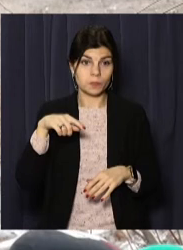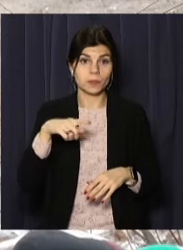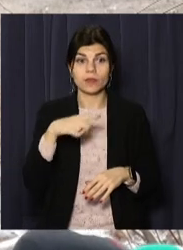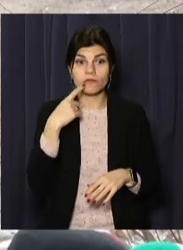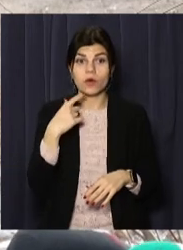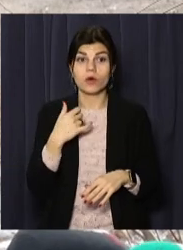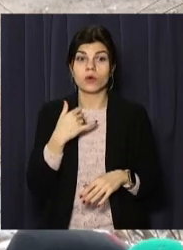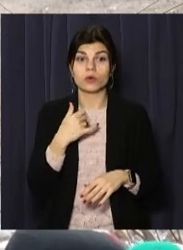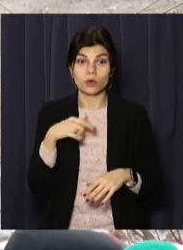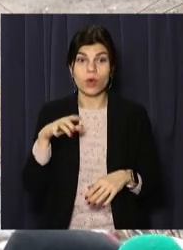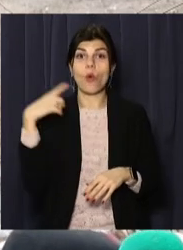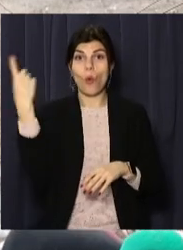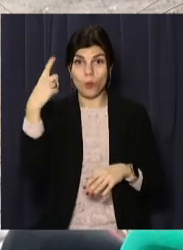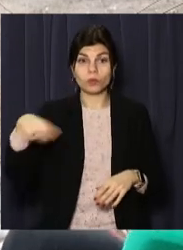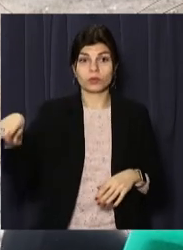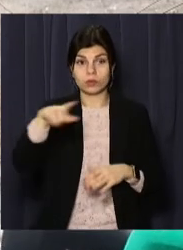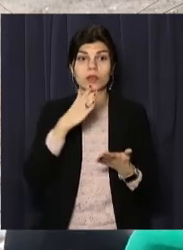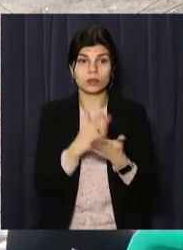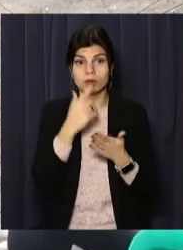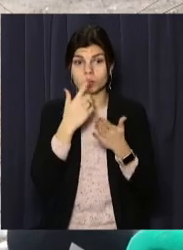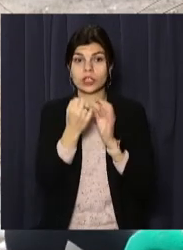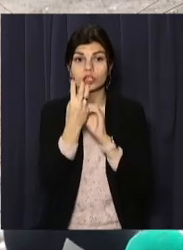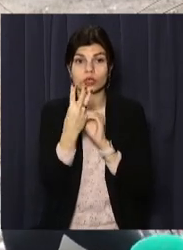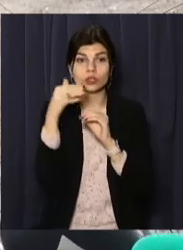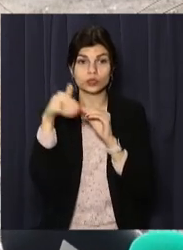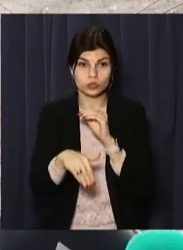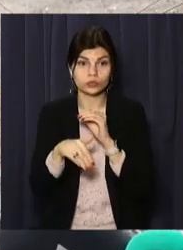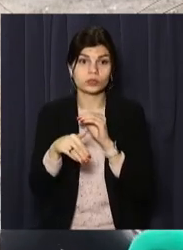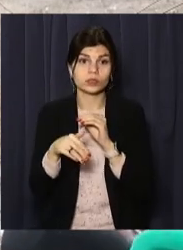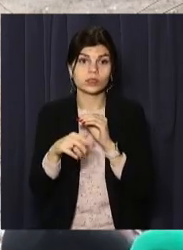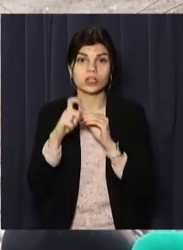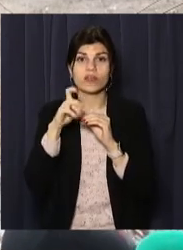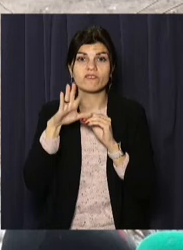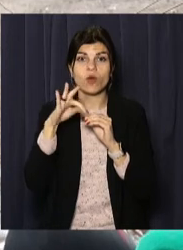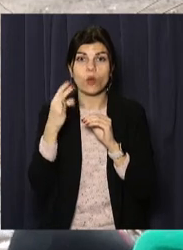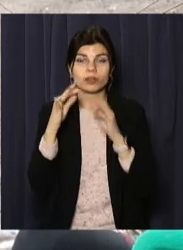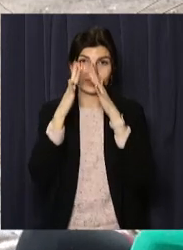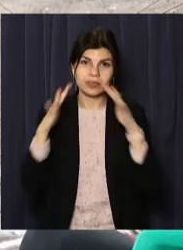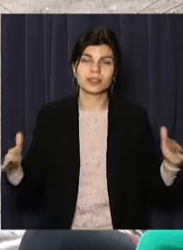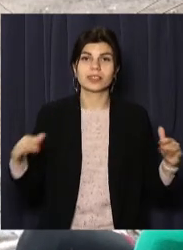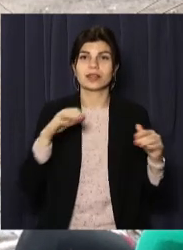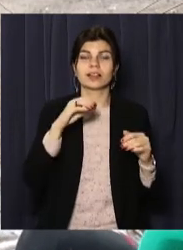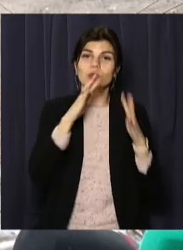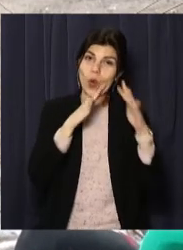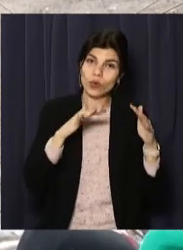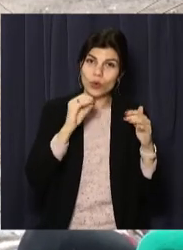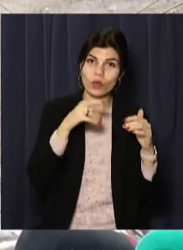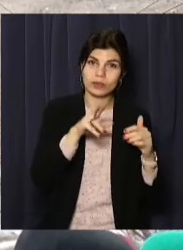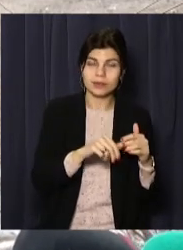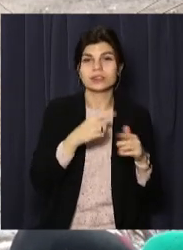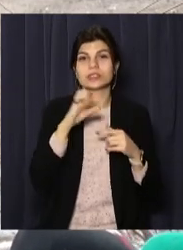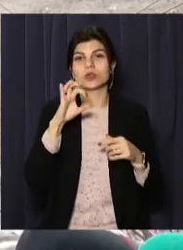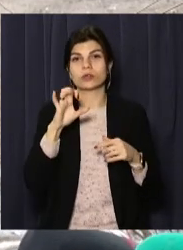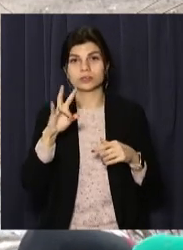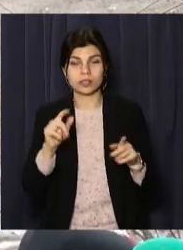нашего города и области приобрели порядка 13 тысяч хвойных растений, это как ели, так и сосны. С